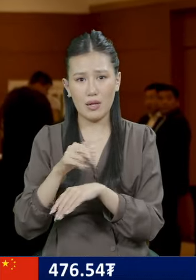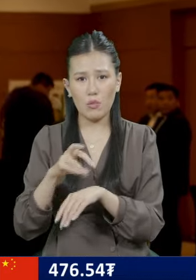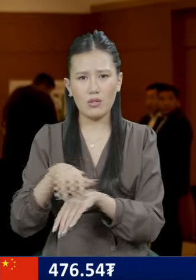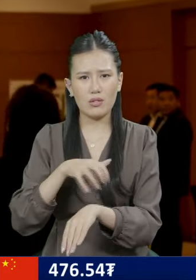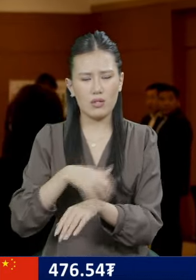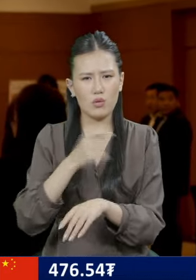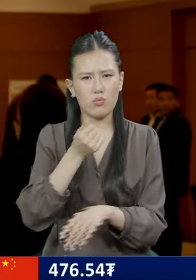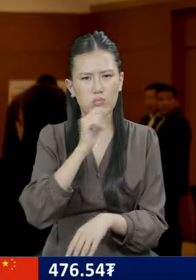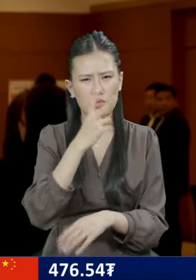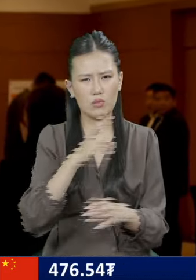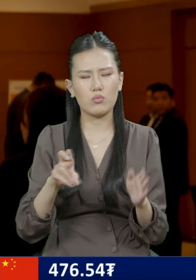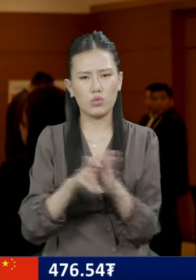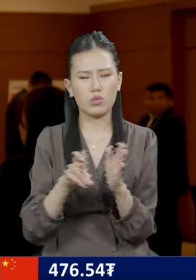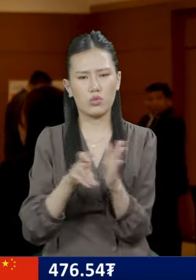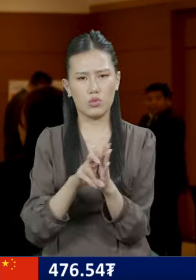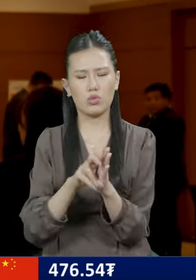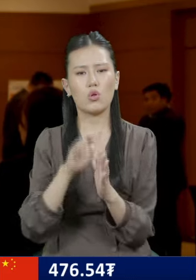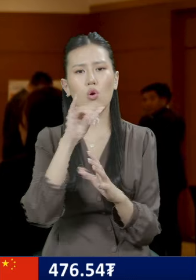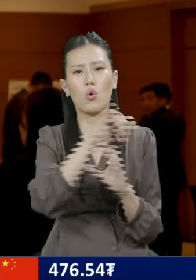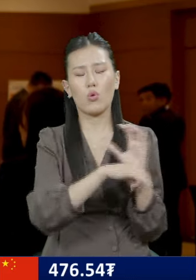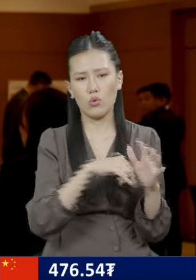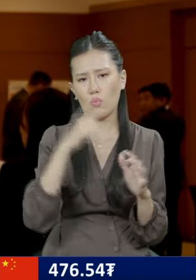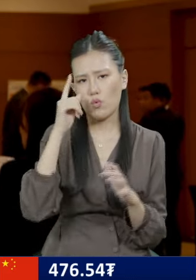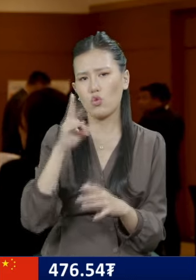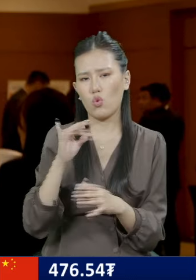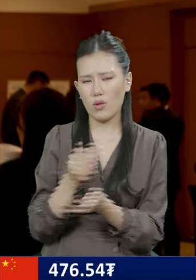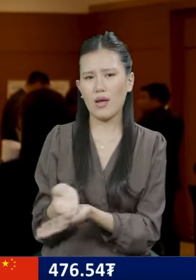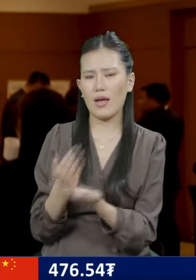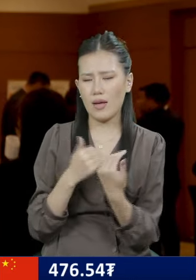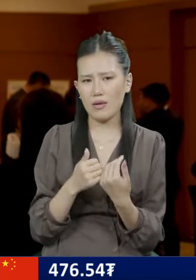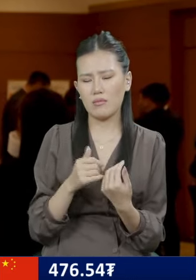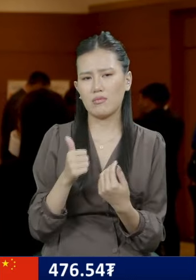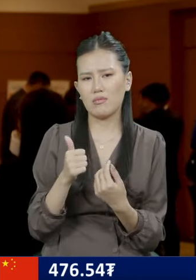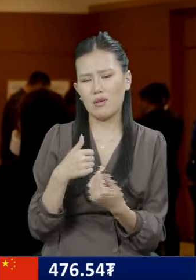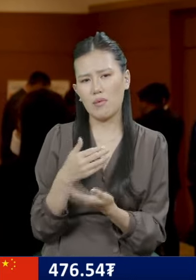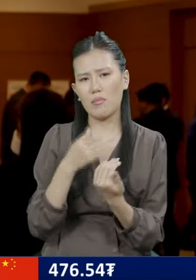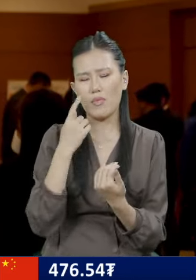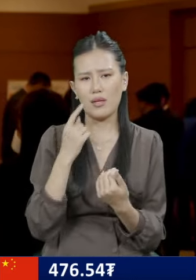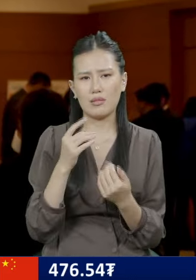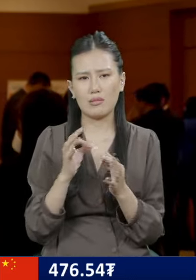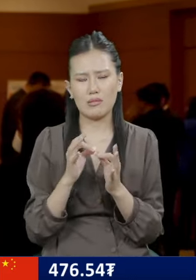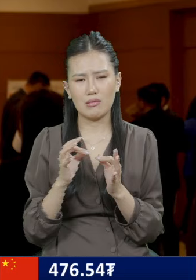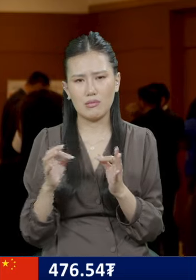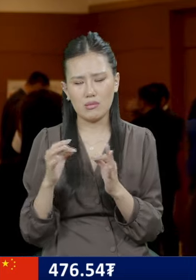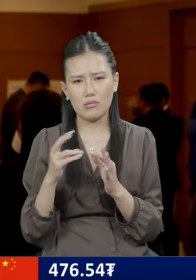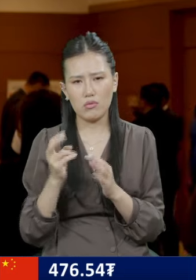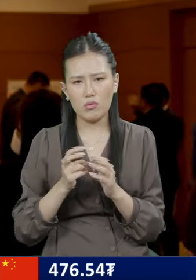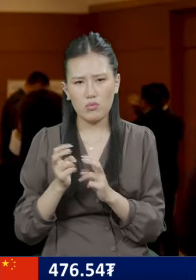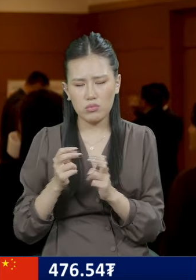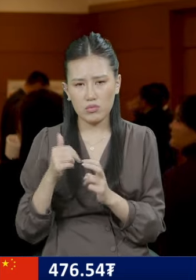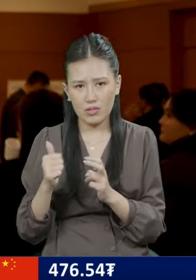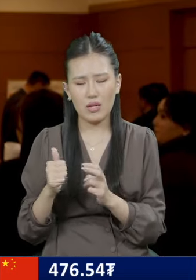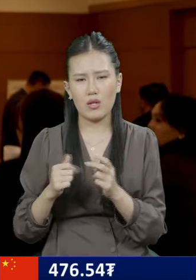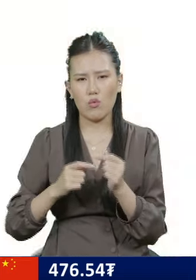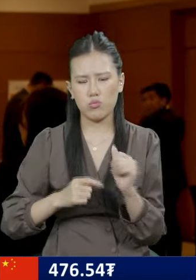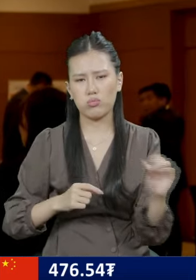Монгол ноолоорыг авах томоохон брэндүүдийн сонирхол маш өндөр байдаг. Маш нарийн чанартай ноолоорыг өндөр үн төлөөд авах брэндүүд их